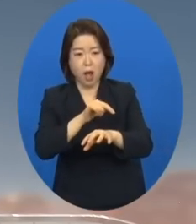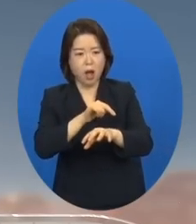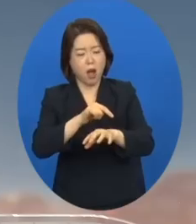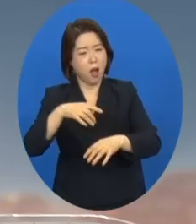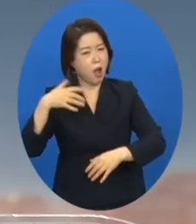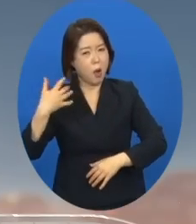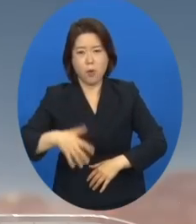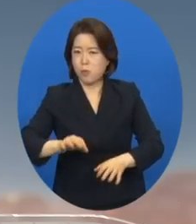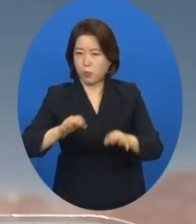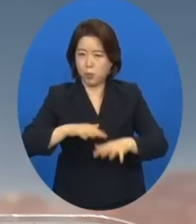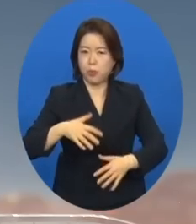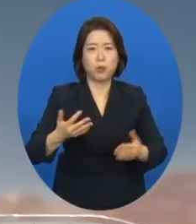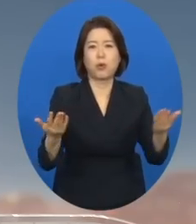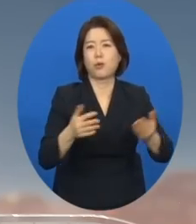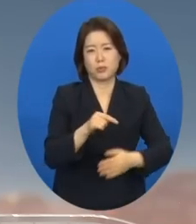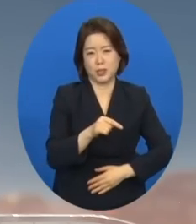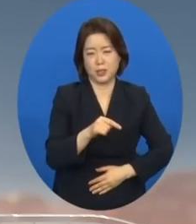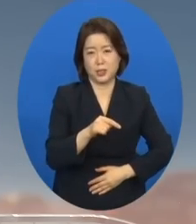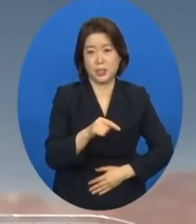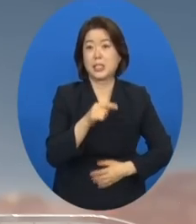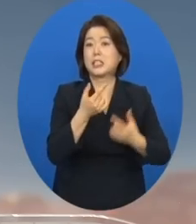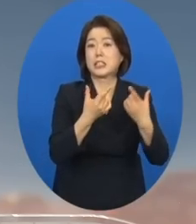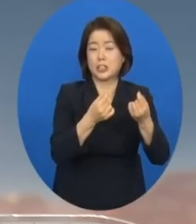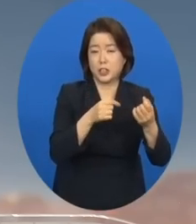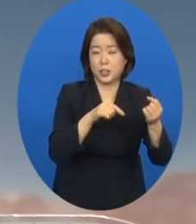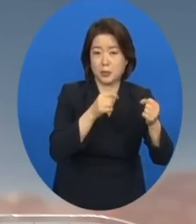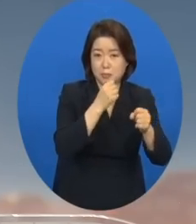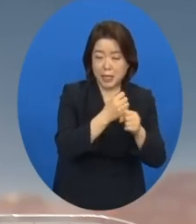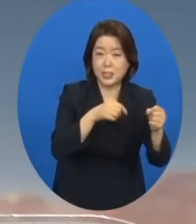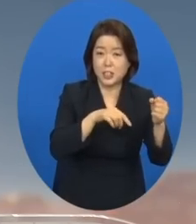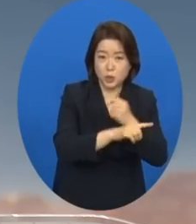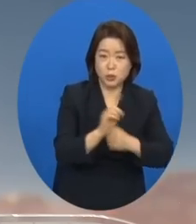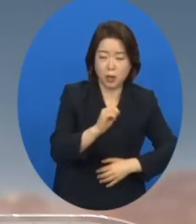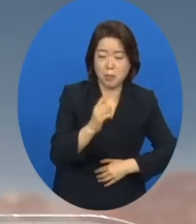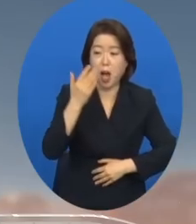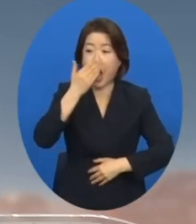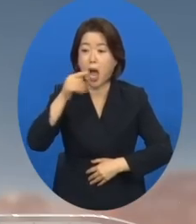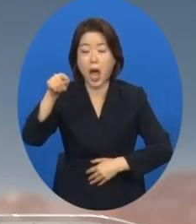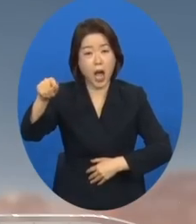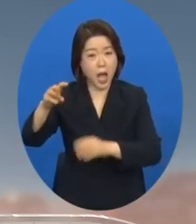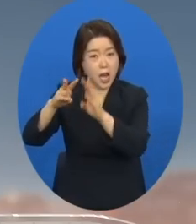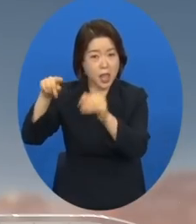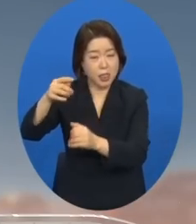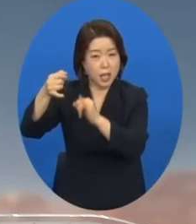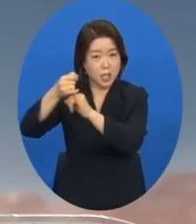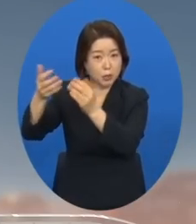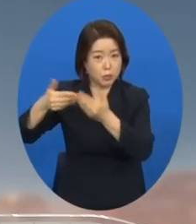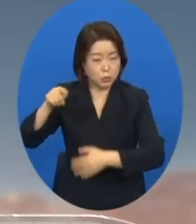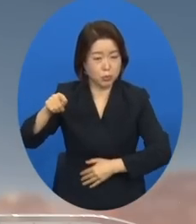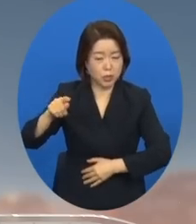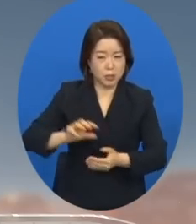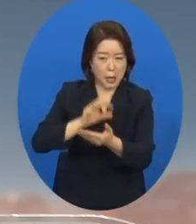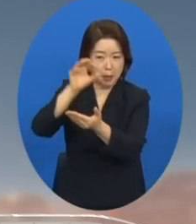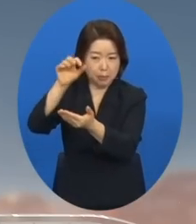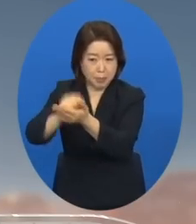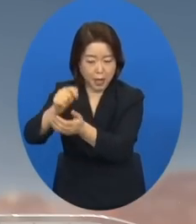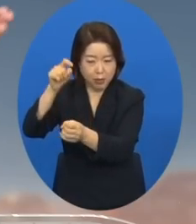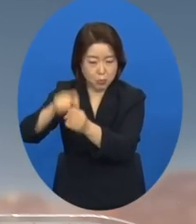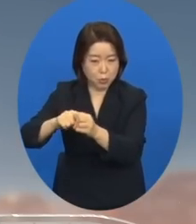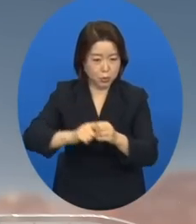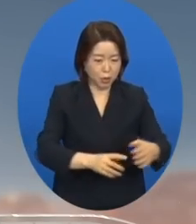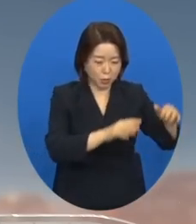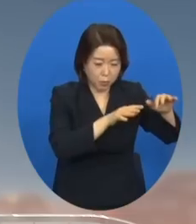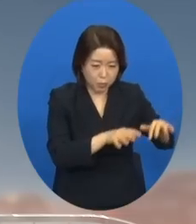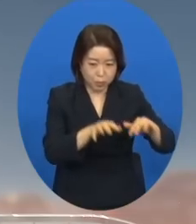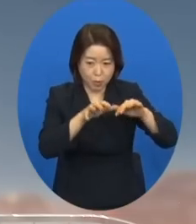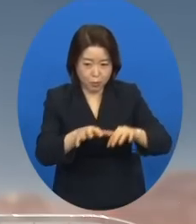엄청난 일인데 그렇게 하신 이유가 가나안 땅을 약속으로 주셨잖아요 그것이 정말 어깨 하라고 여기까지 온 겁니다 그러니까 어떻게